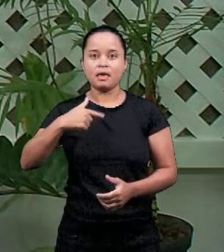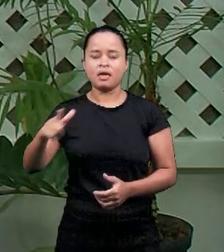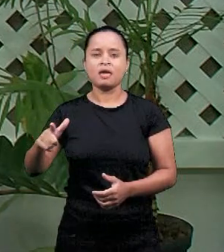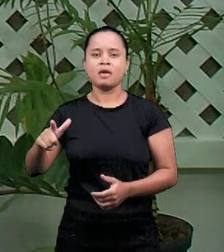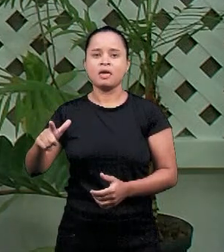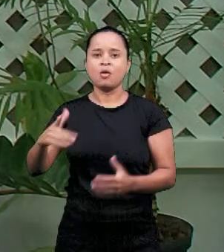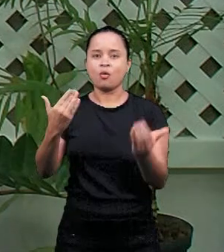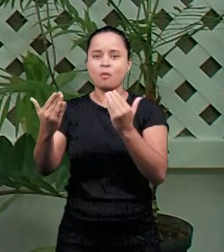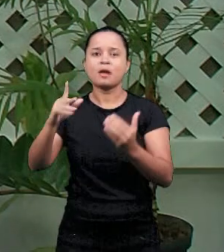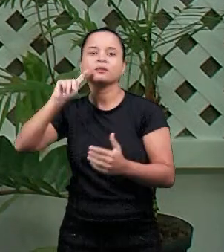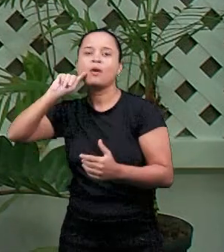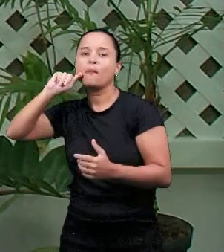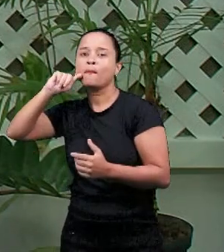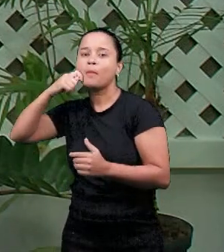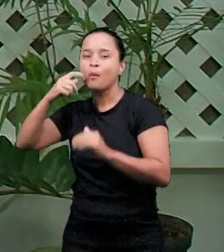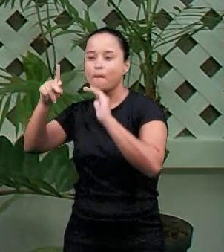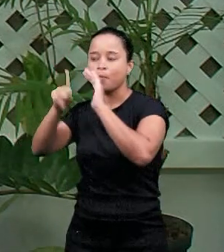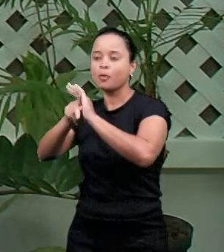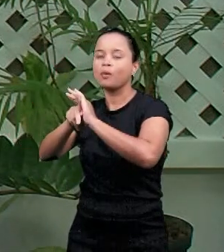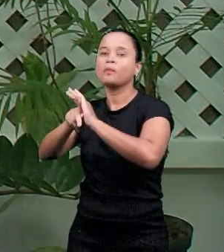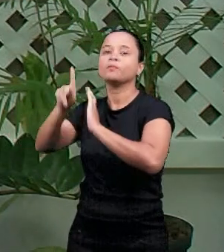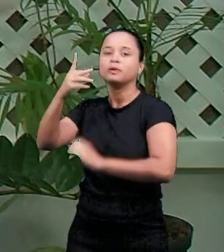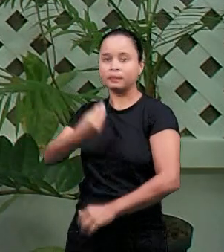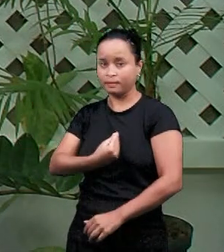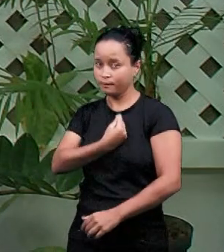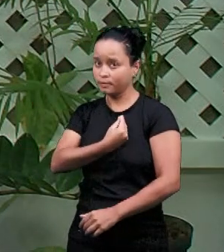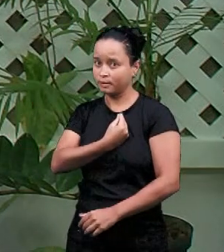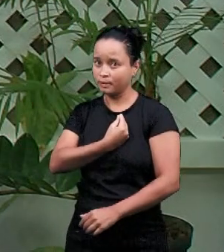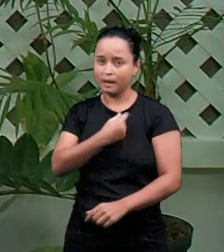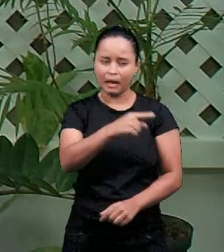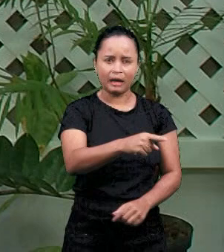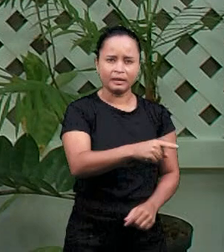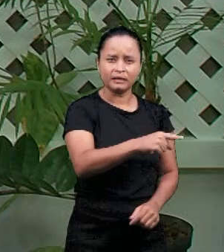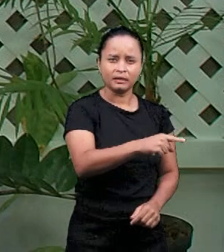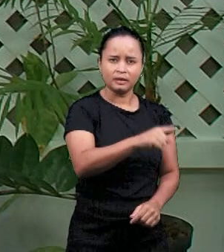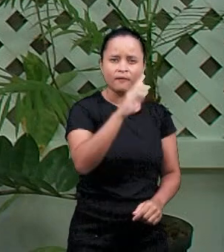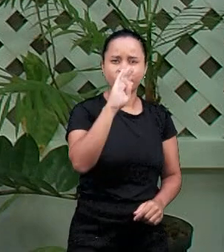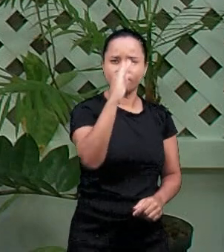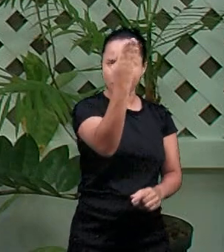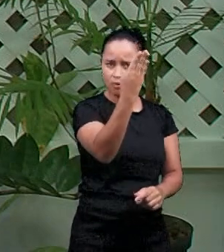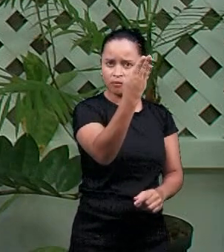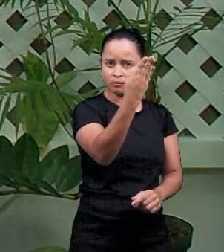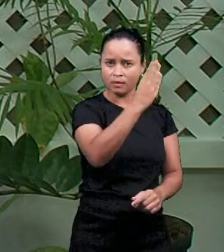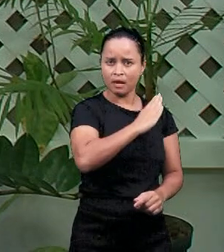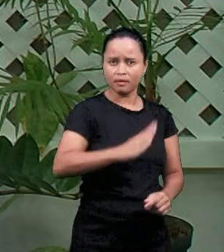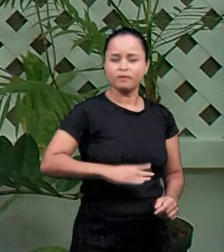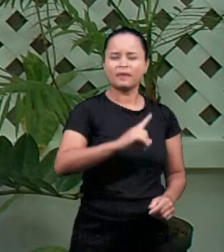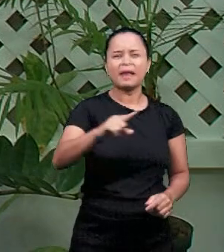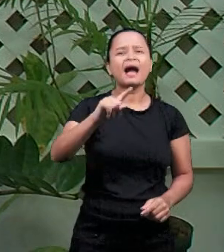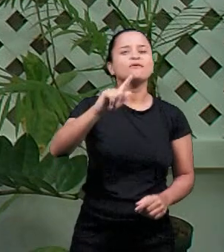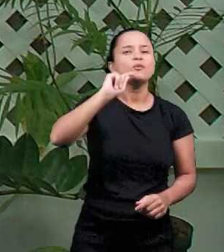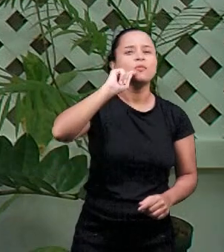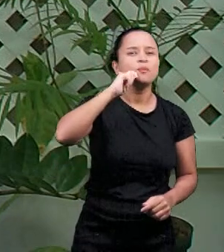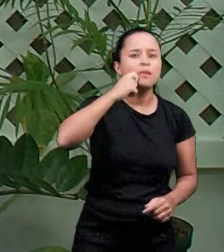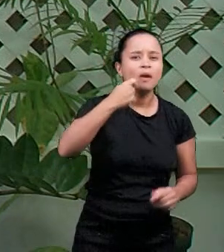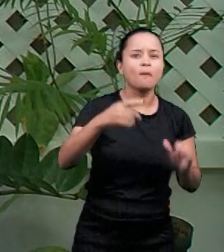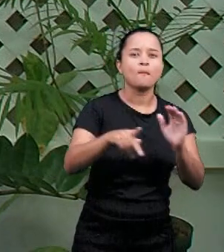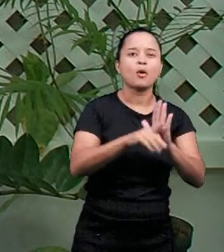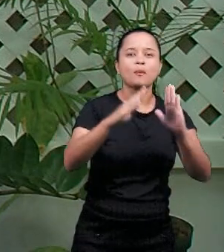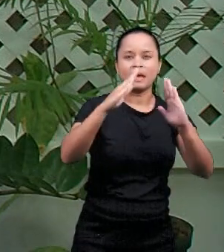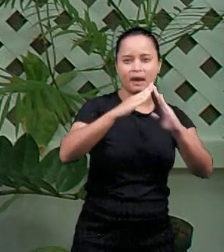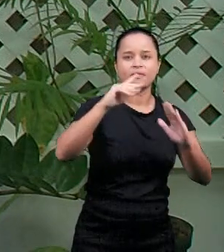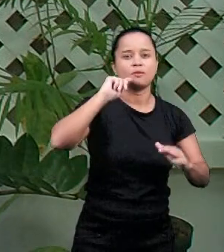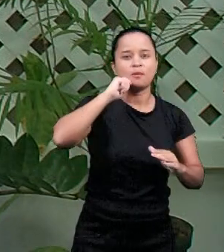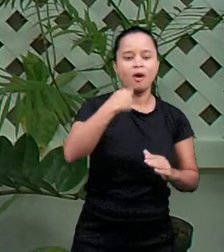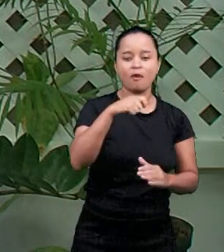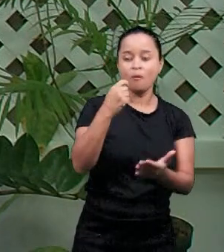va donner de la nourriture aux pauvres, on va sortir dans la rue. On va faire toutes ces choses que tout le monde connaît pour apparaître.